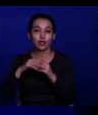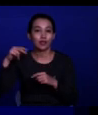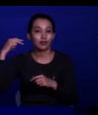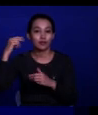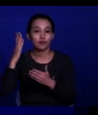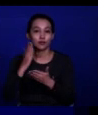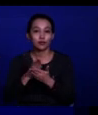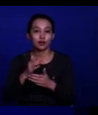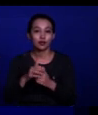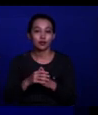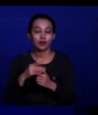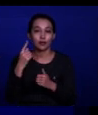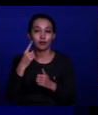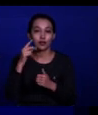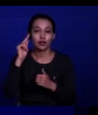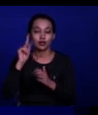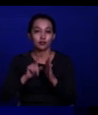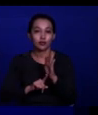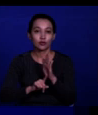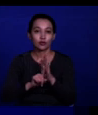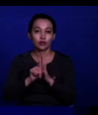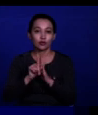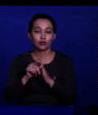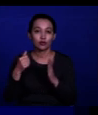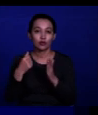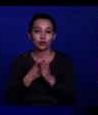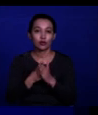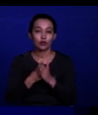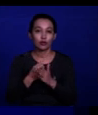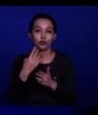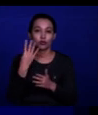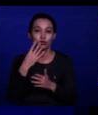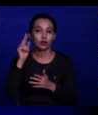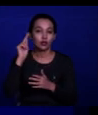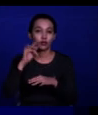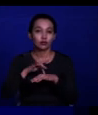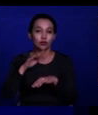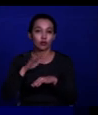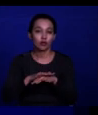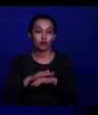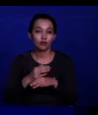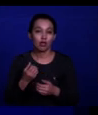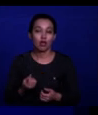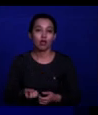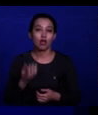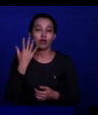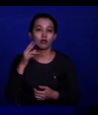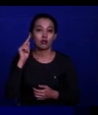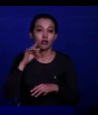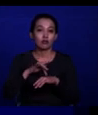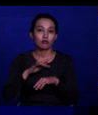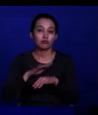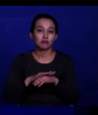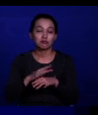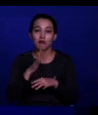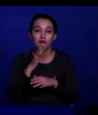bo'ldi. Birinchi dars boshlangandan 4-chi dars tugaguncha qancha vaqt o'tadi? Bolajonlar,